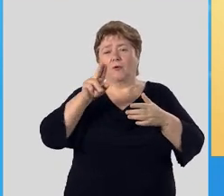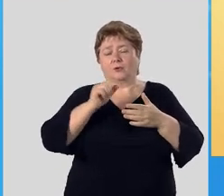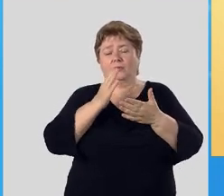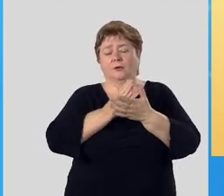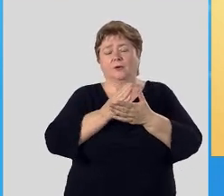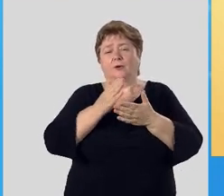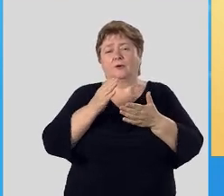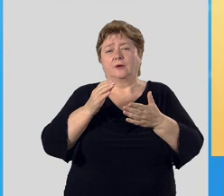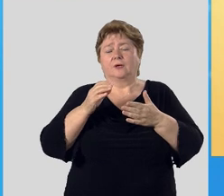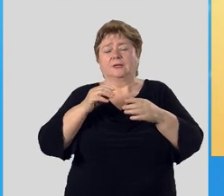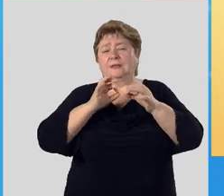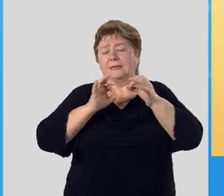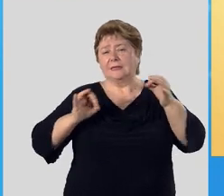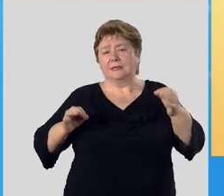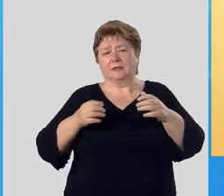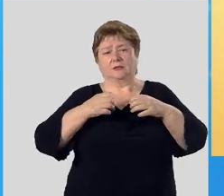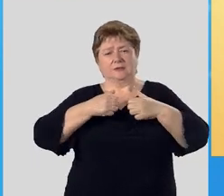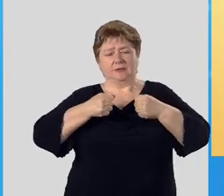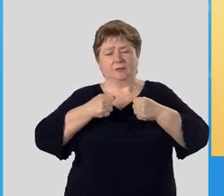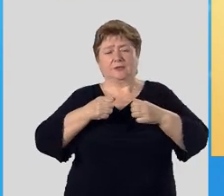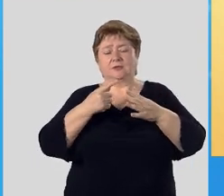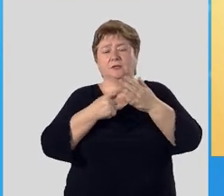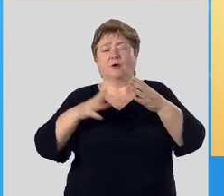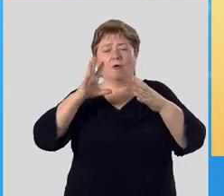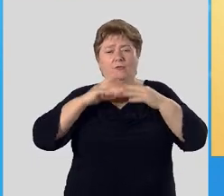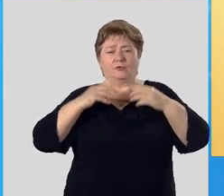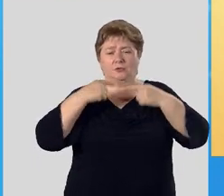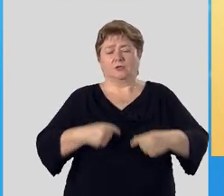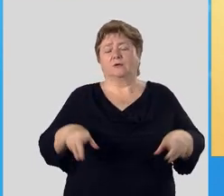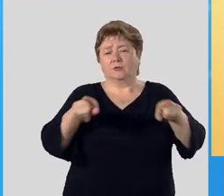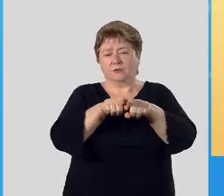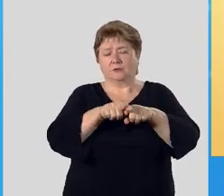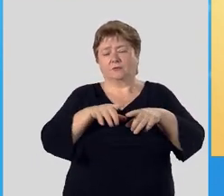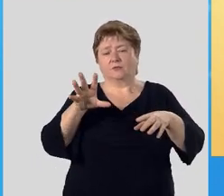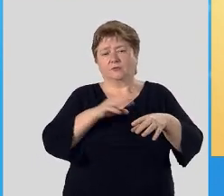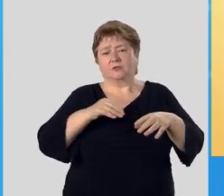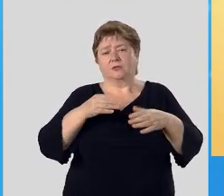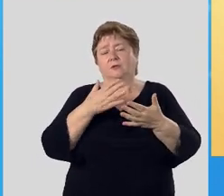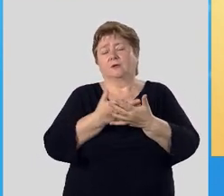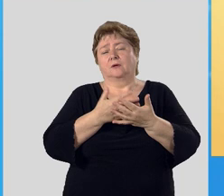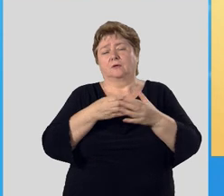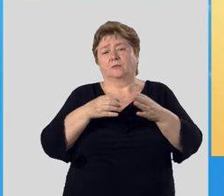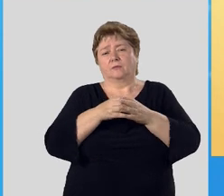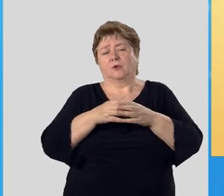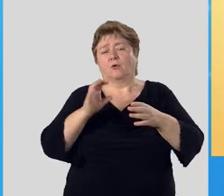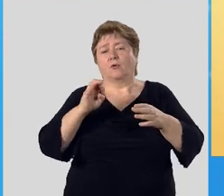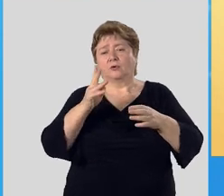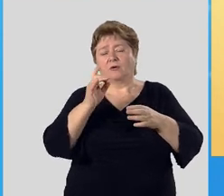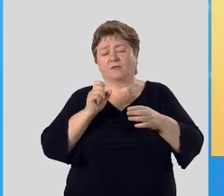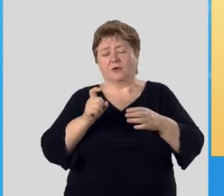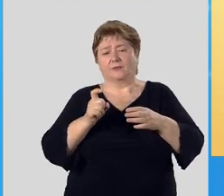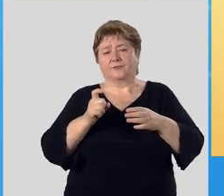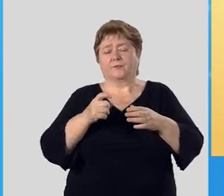длинный упругий стержень вдоль тела как и у всех представителей типа хордовых